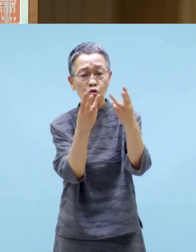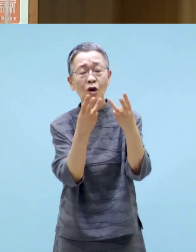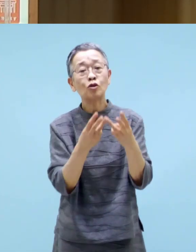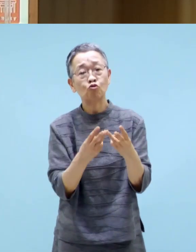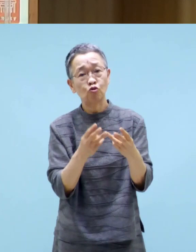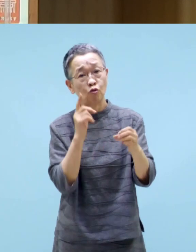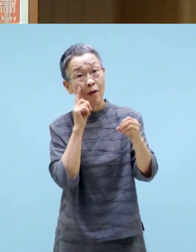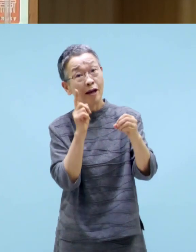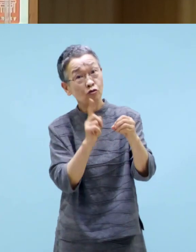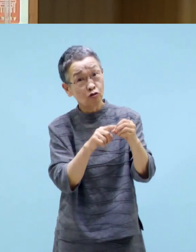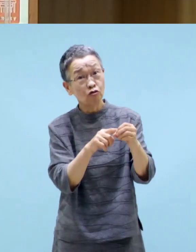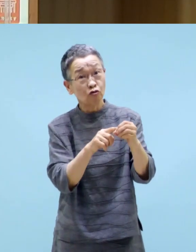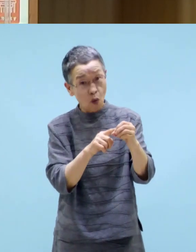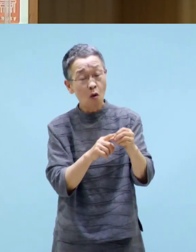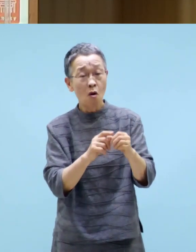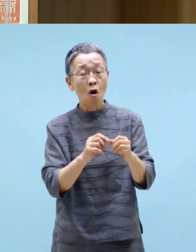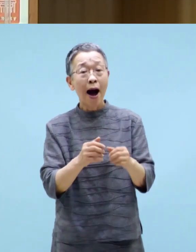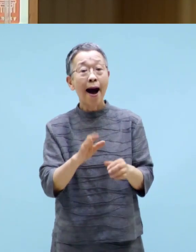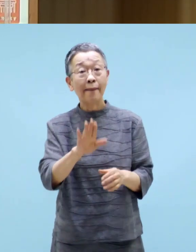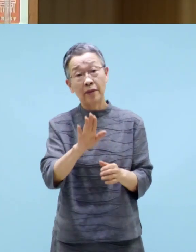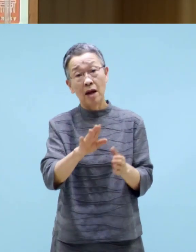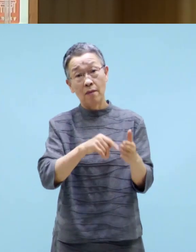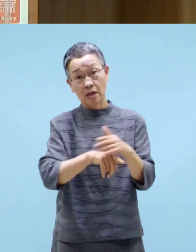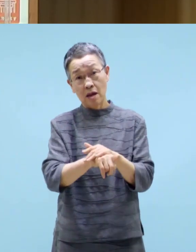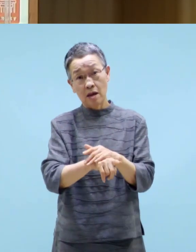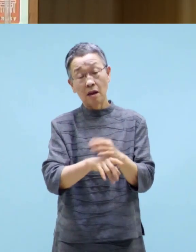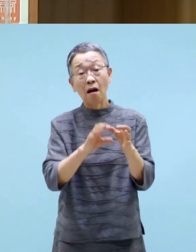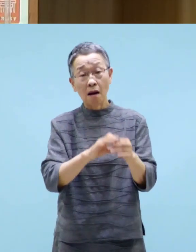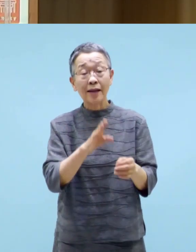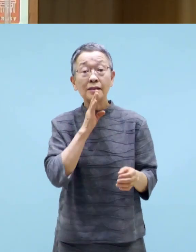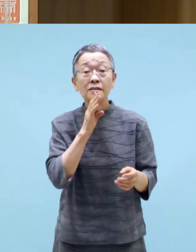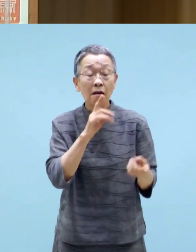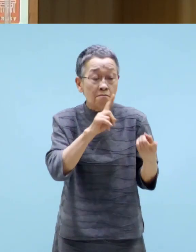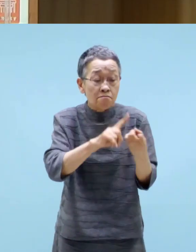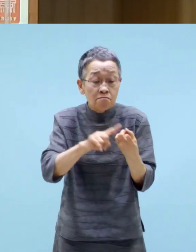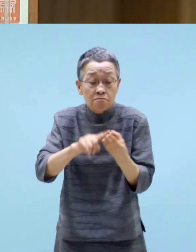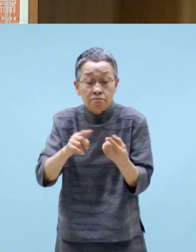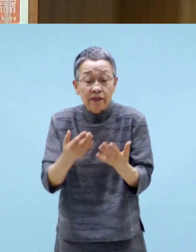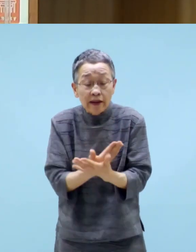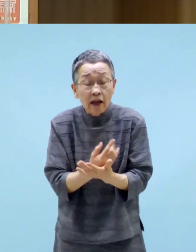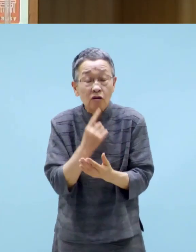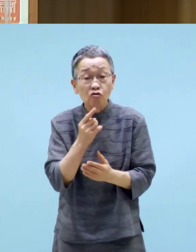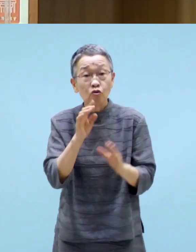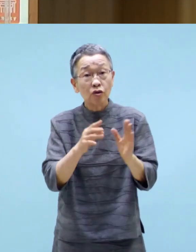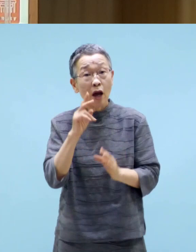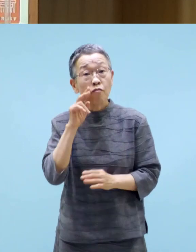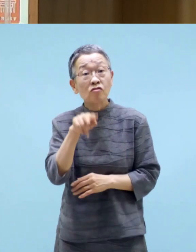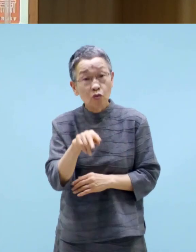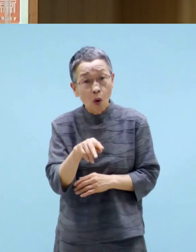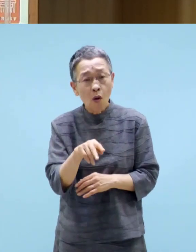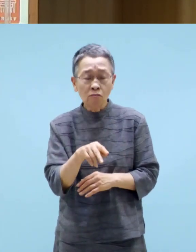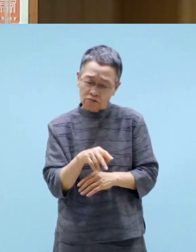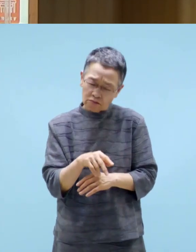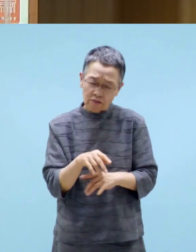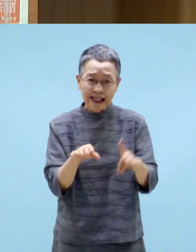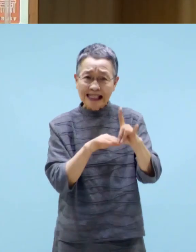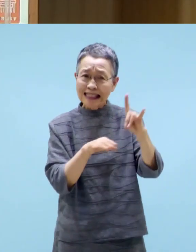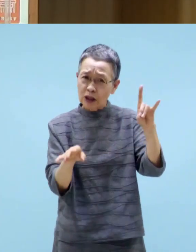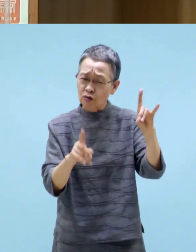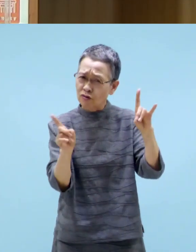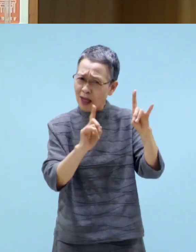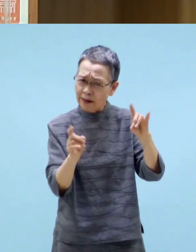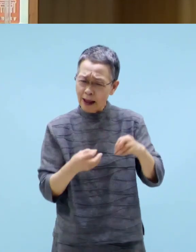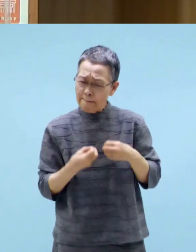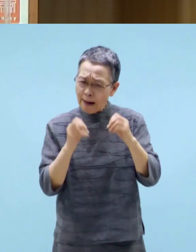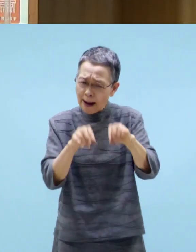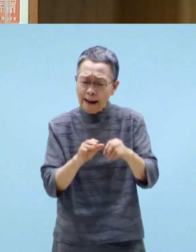しようとしてきたんですけども、実際にあの適用されたところを見ると、どういった基準でそのまん延防止等重